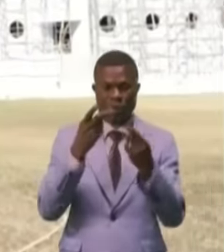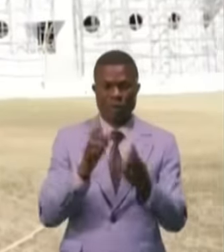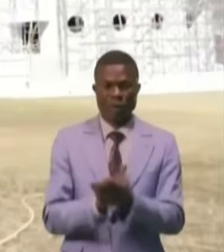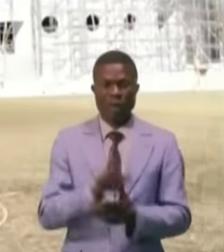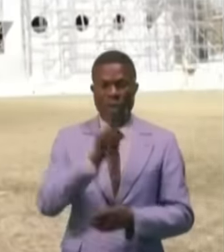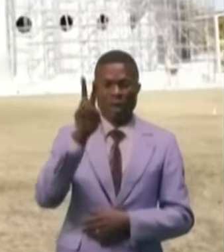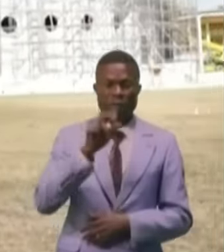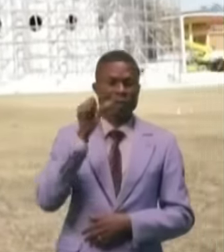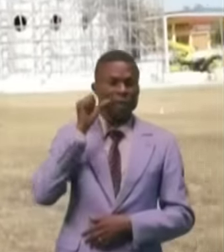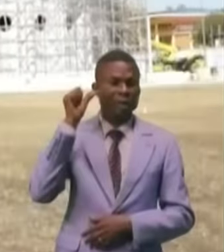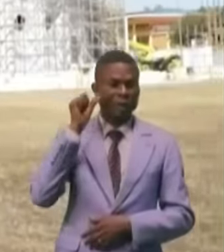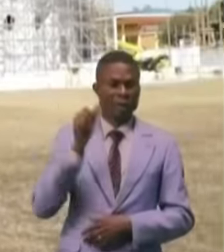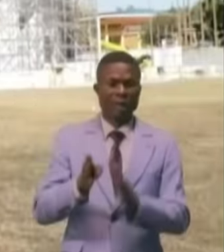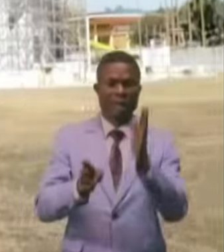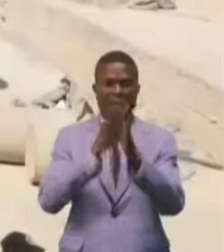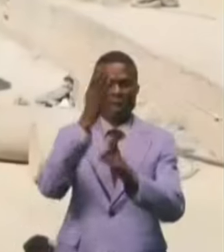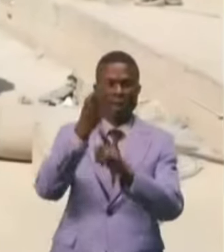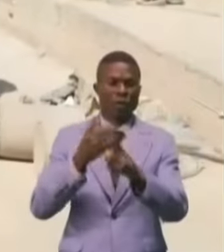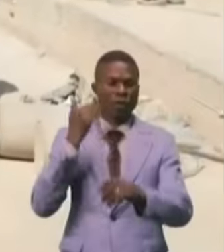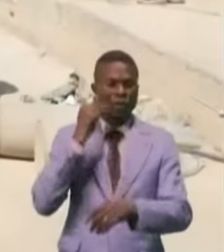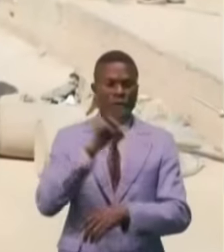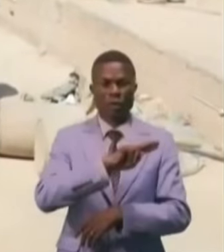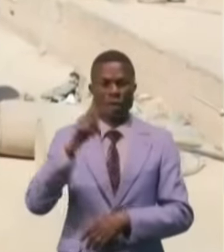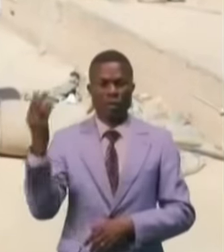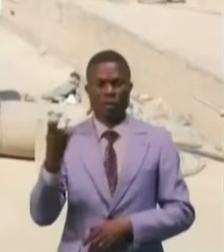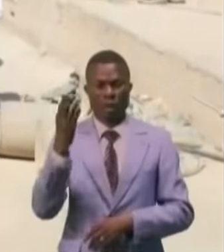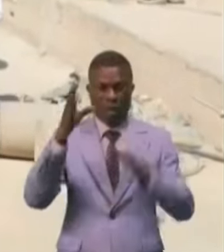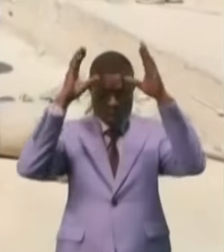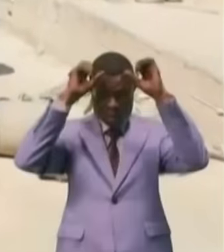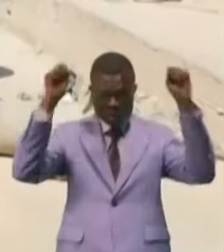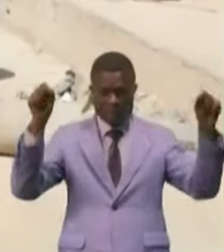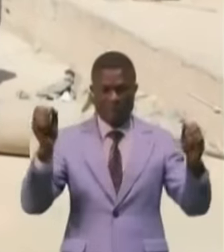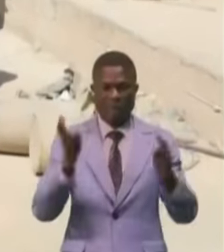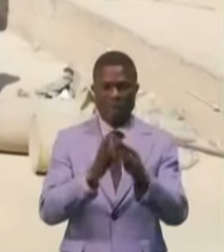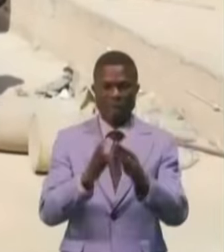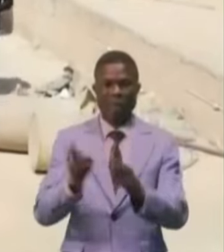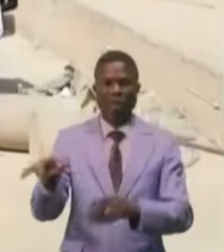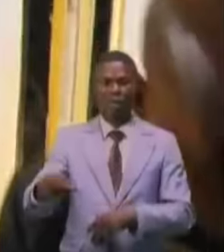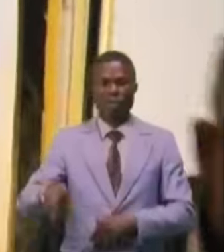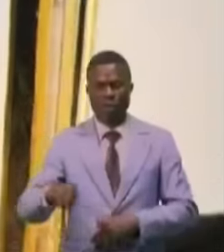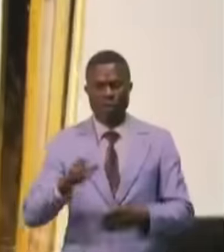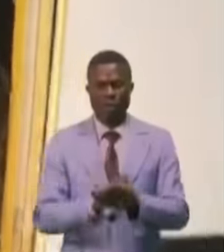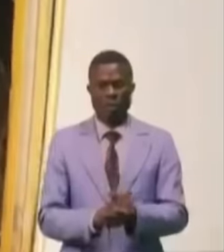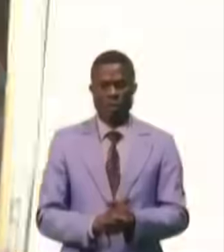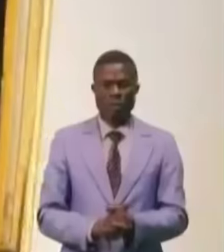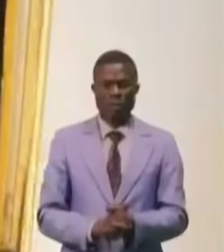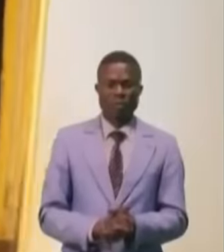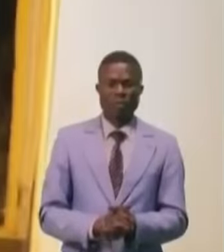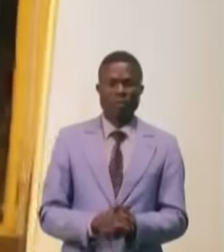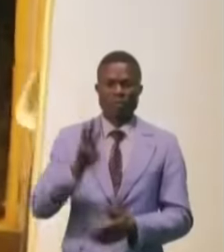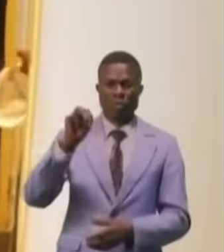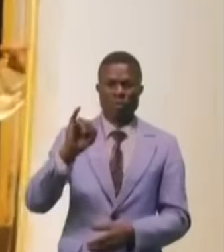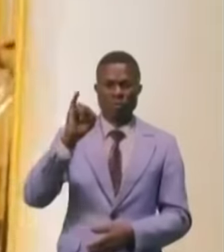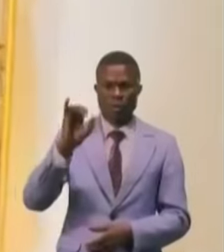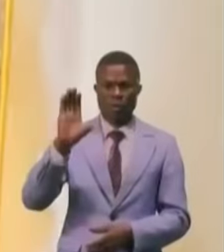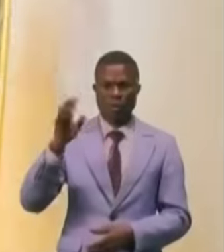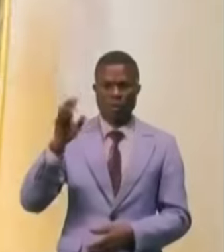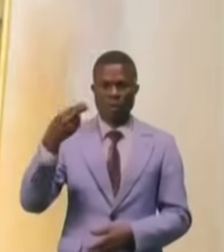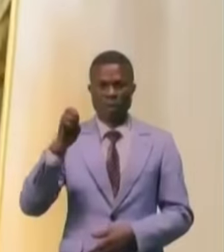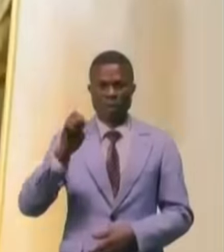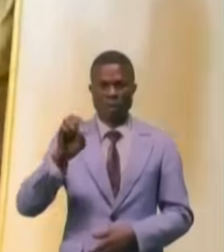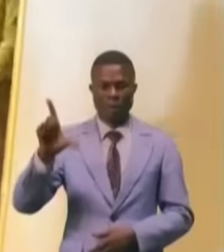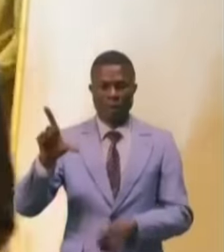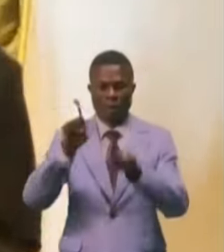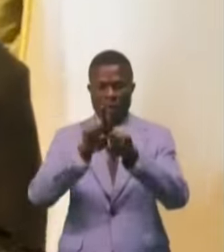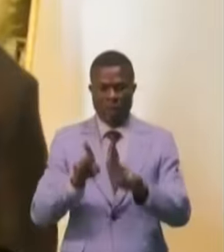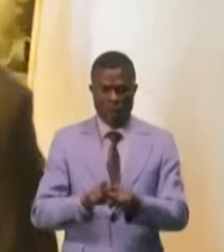vendredi 14 juin 2024 par le président de l'Assemblée provinciale du Haut-Katanga, l'honorable Kaboumamba Michel, accompagné notamment du député